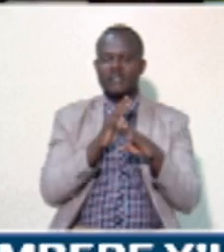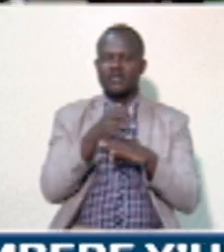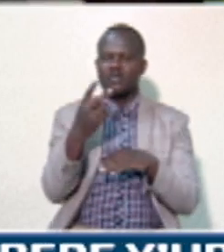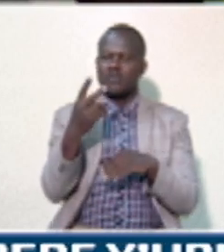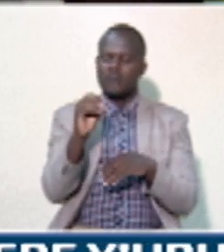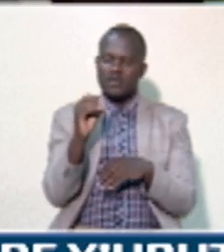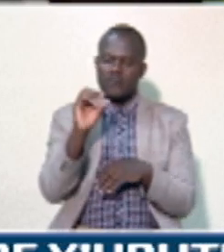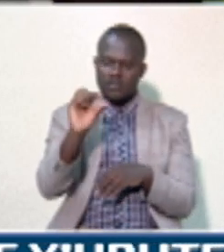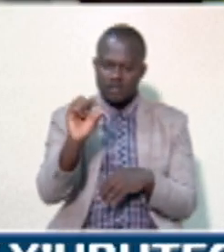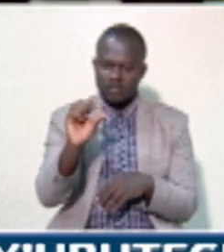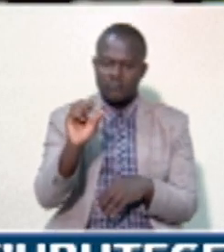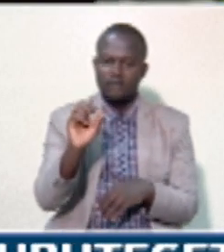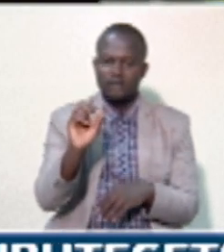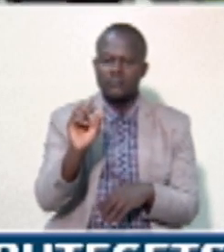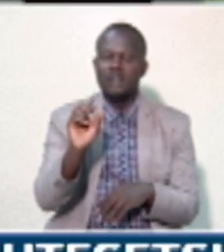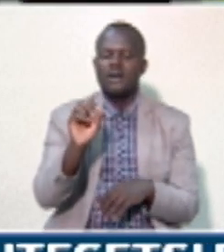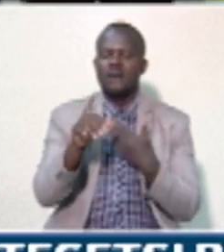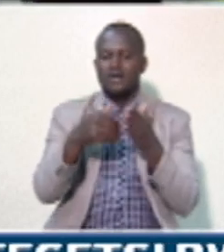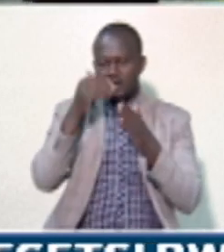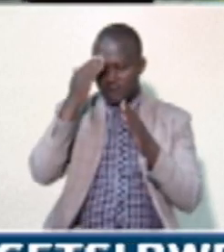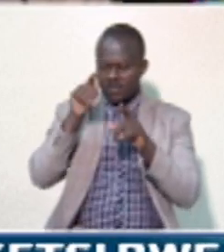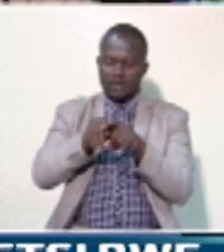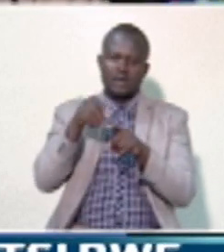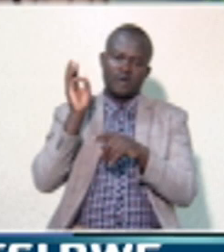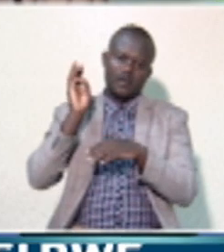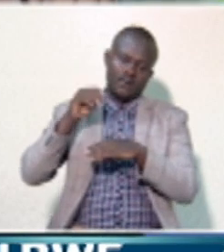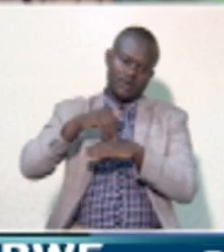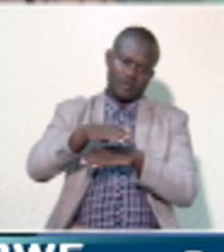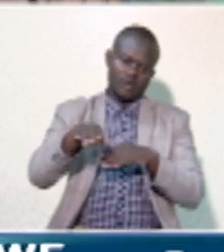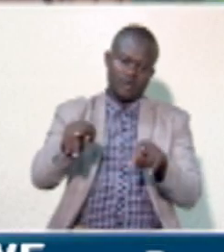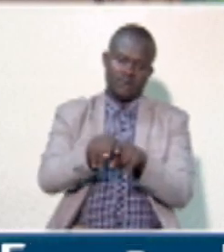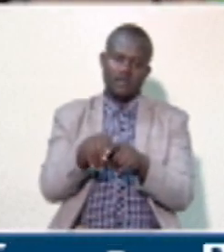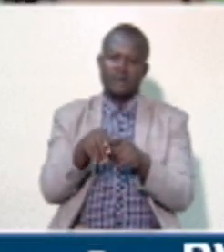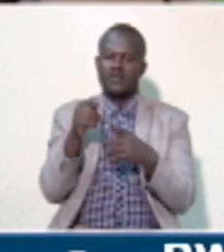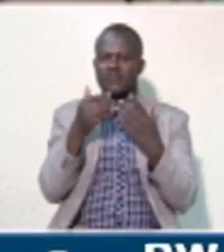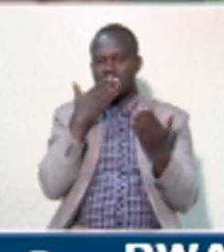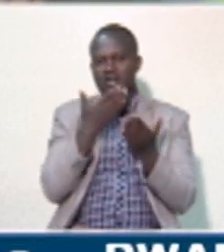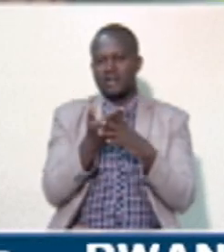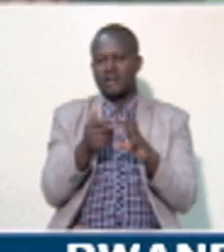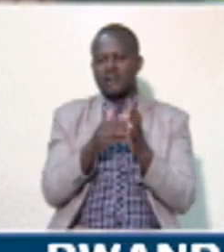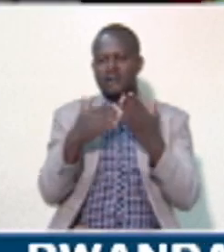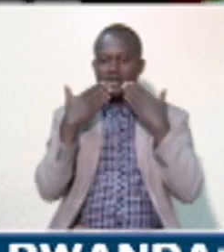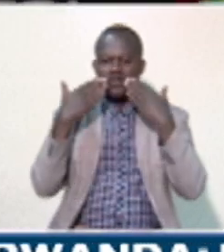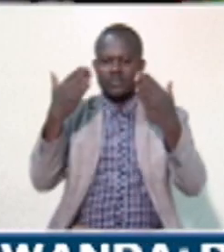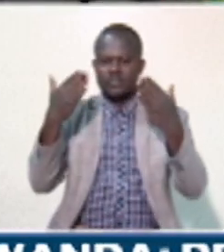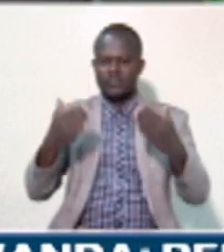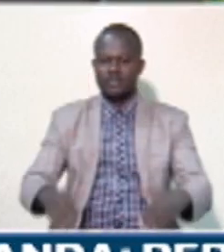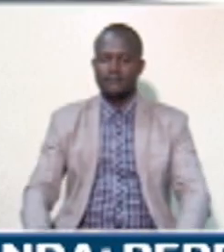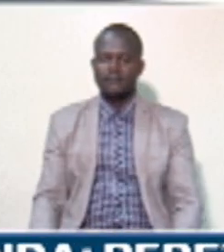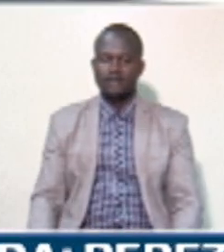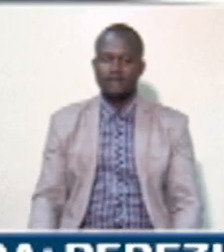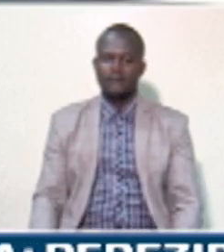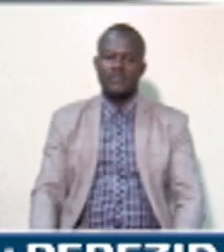gato kugira ngo nabo wenda bazabohereze n'ubu buryo. Turumva rero ari ibintu byiza kandi tunabashimira. Namwe